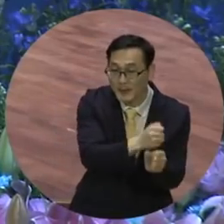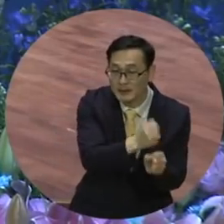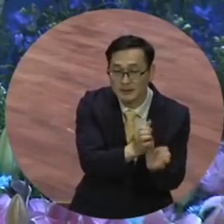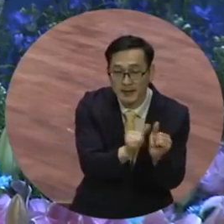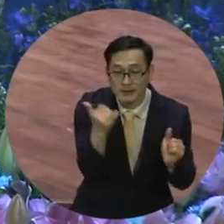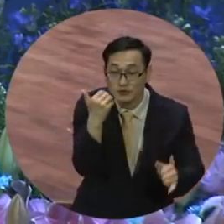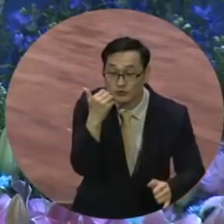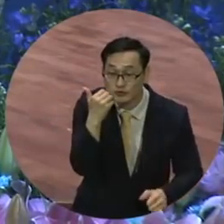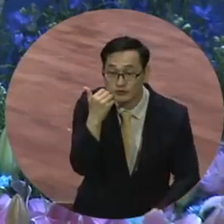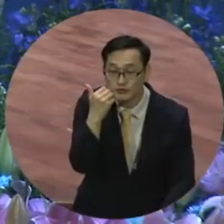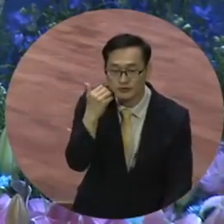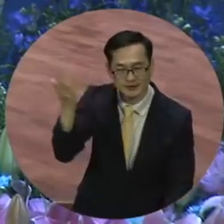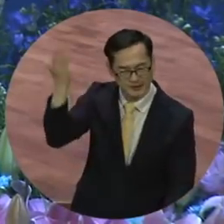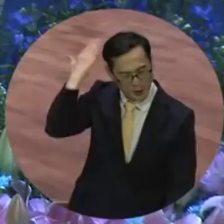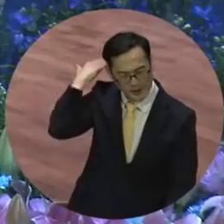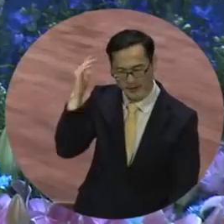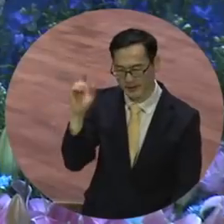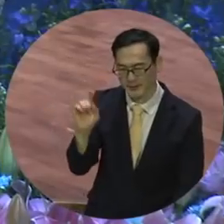한때